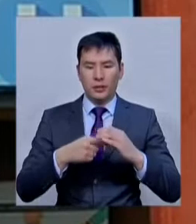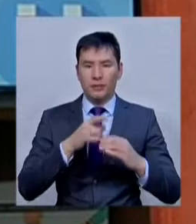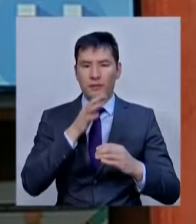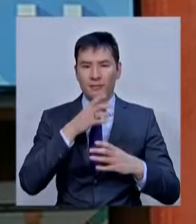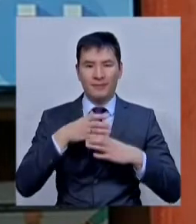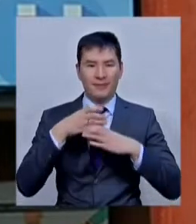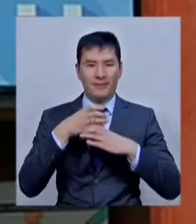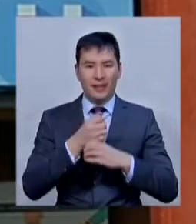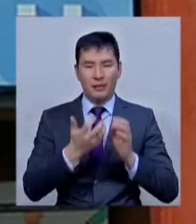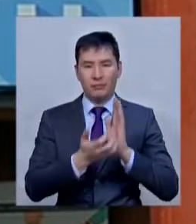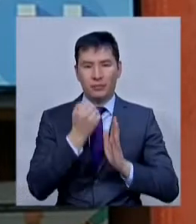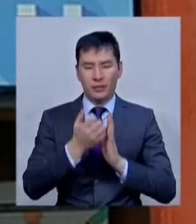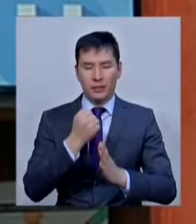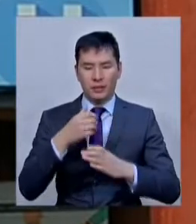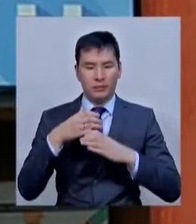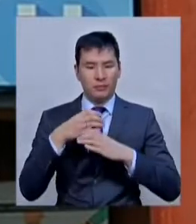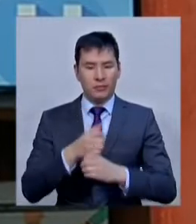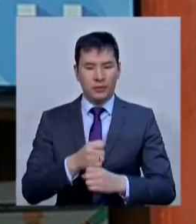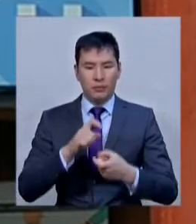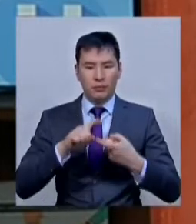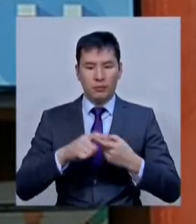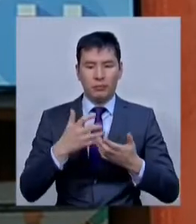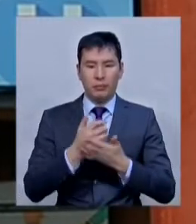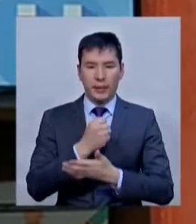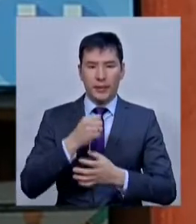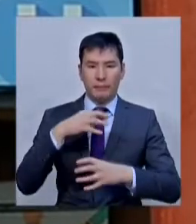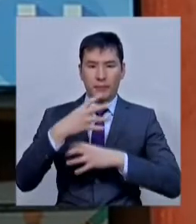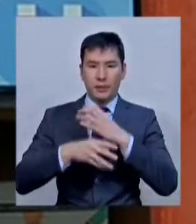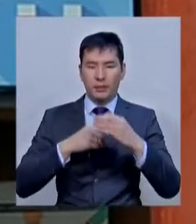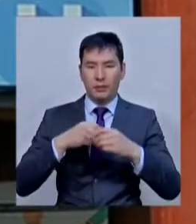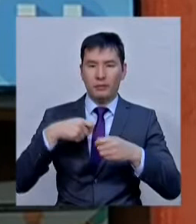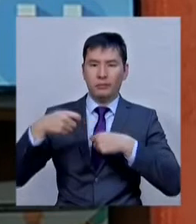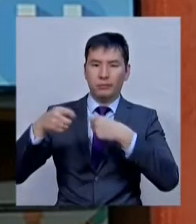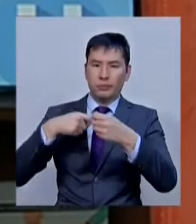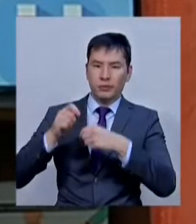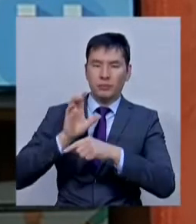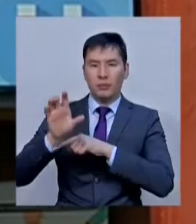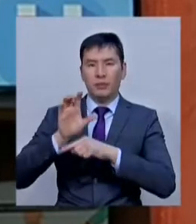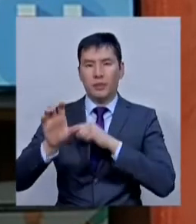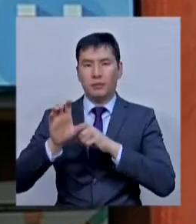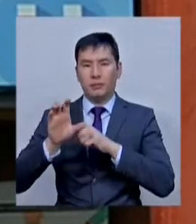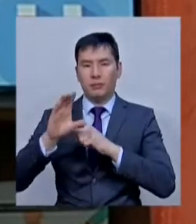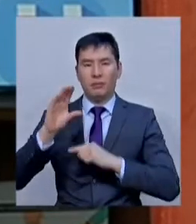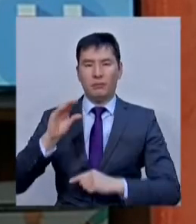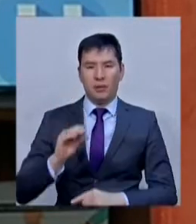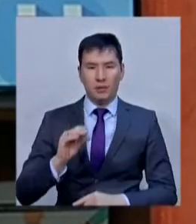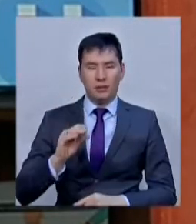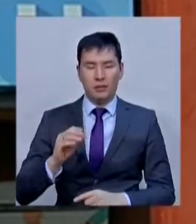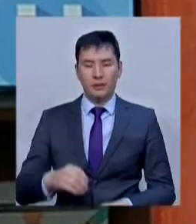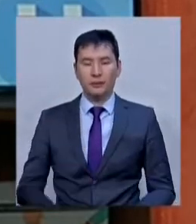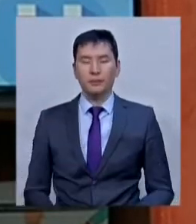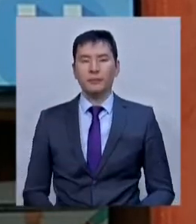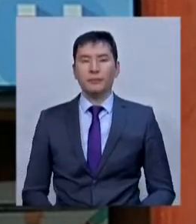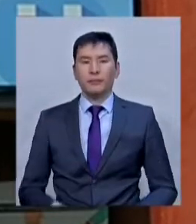кейін, яғни әлемге мұнайды ұсыну процесі азаяды. Тиісінше, ол бағалардың тұрақты болып